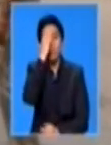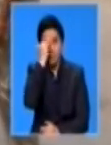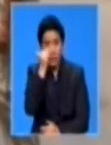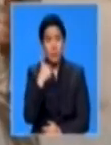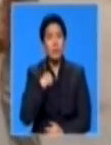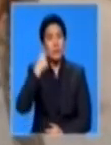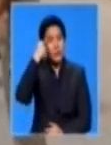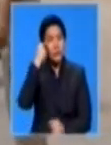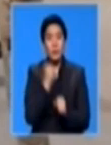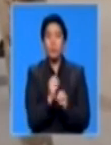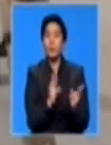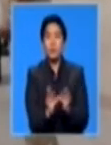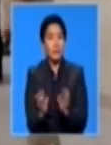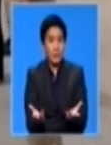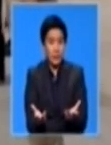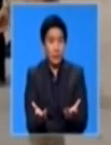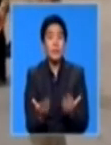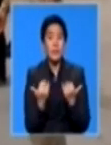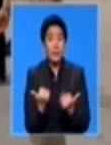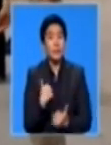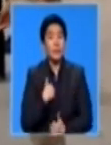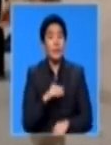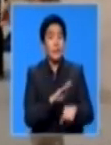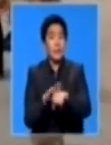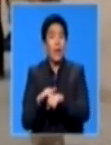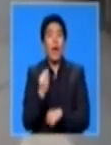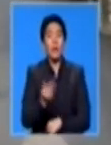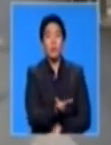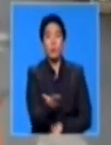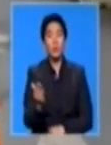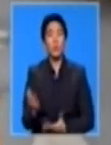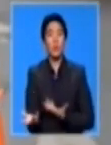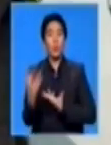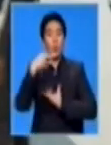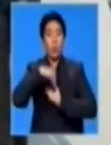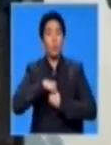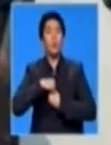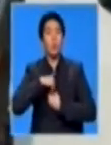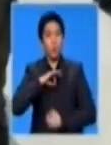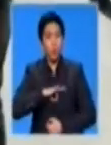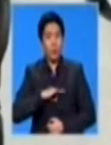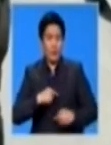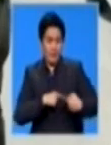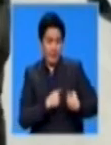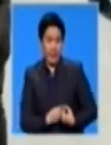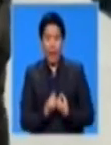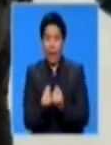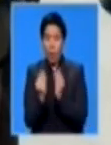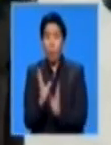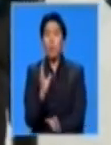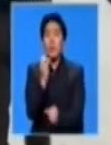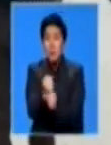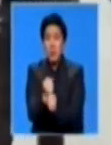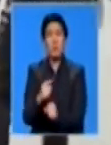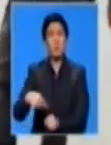ใช่นะครับไม่ใช่แบบนั้นนะเพราะนั้นผมอยากให้ทุกคนมีจิตสำนึกแล้วก็ช่วยกันสร้างกำลังใจเจ้าหน้าที่ด้วยนะครับวันนี้เ